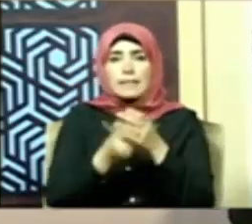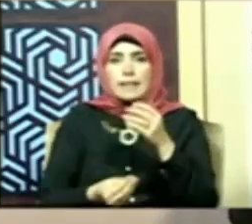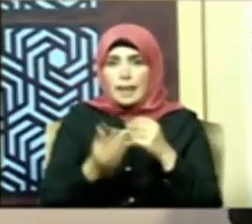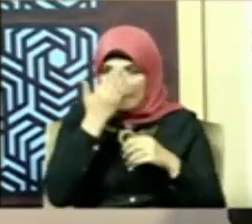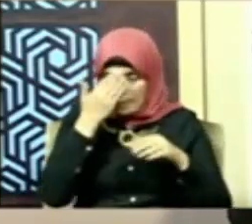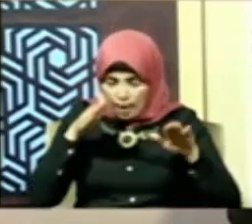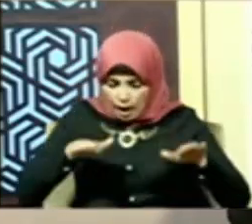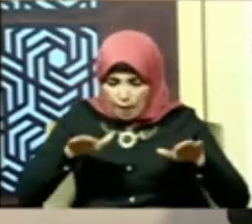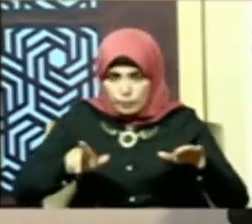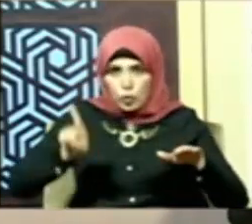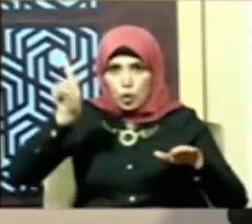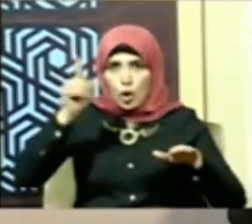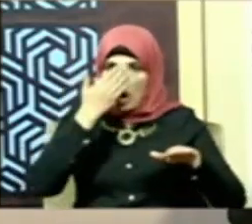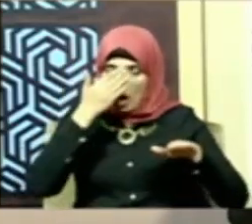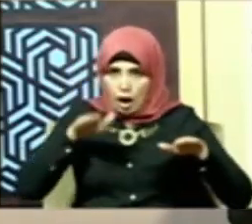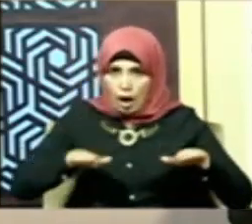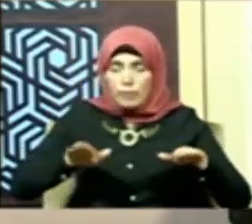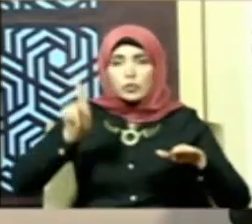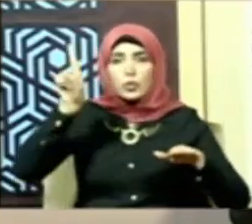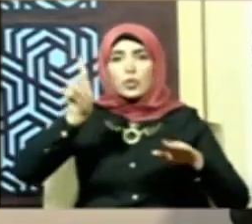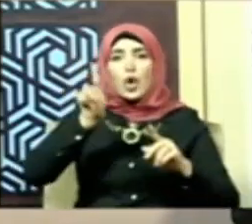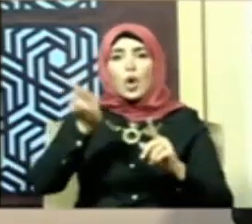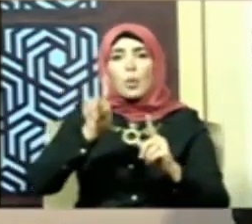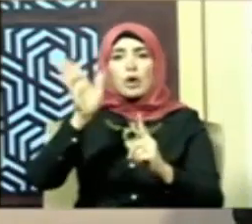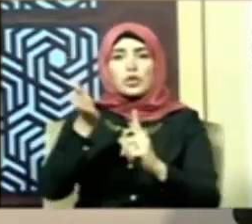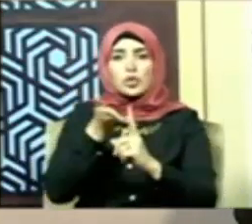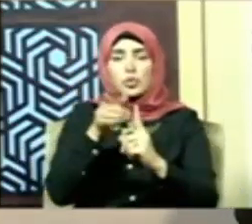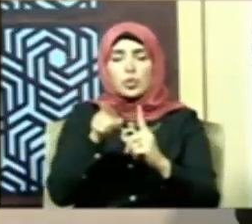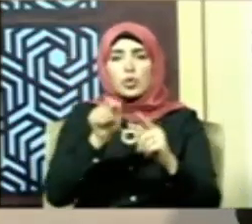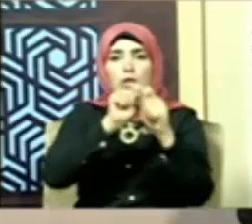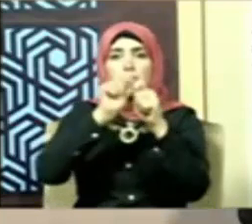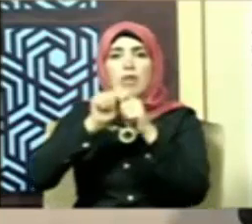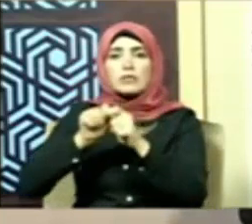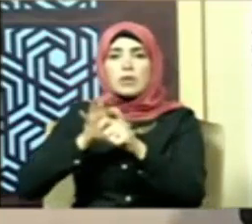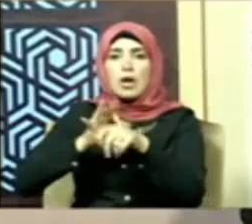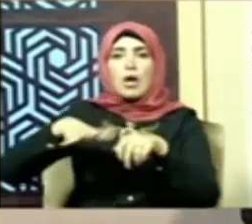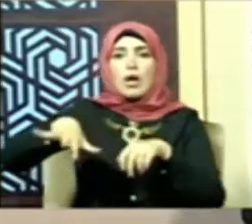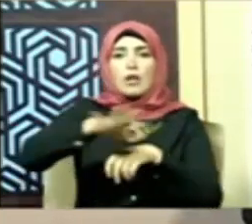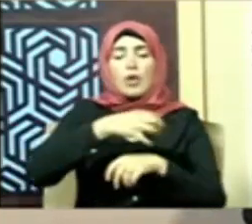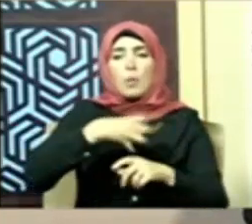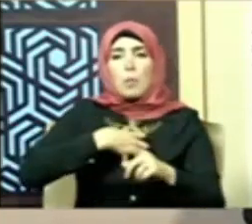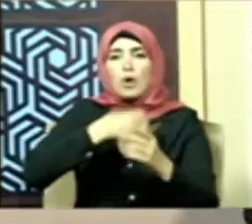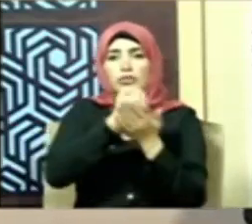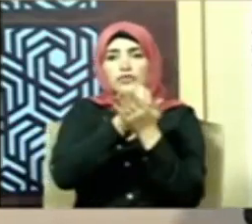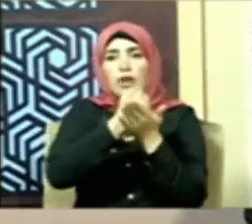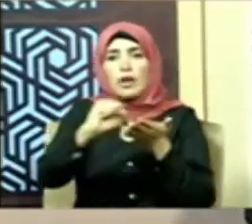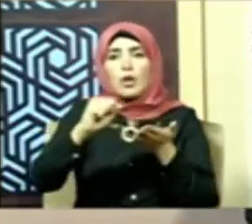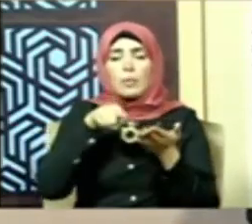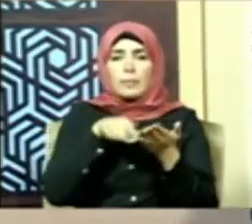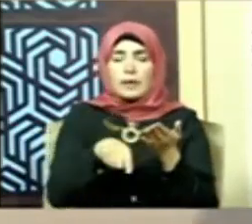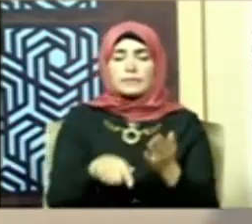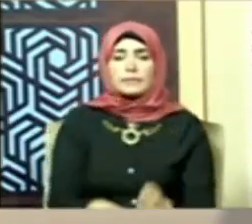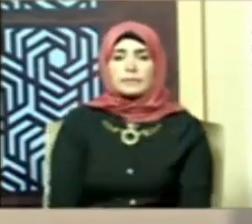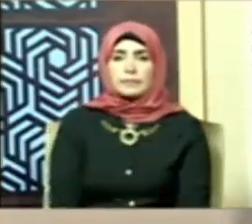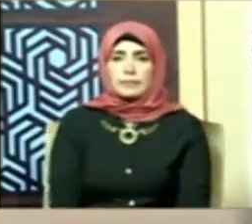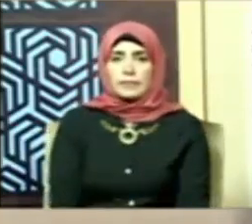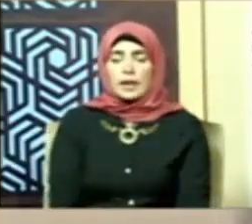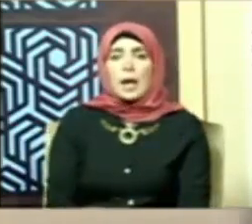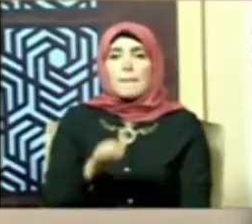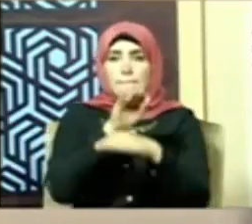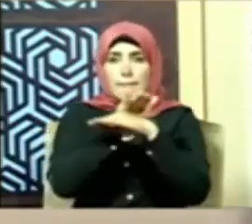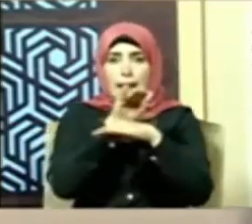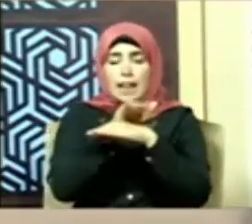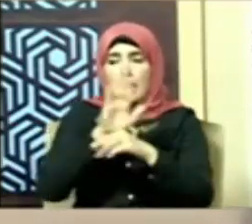الله عبد الله ورسوله نصح الأمة وكشف الله به الغمة،